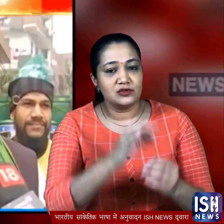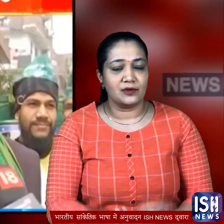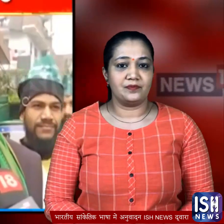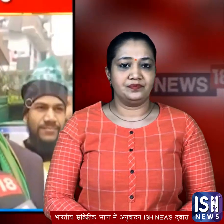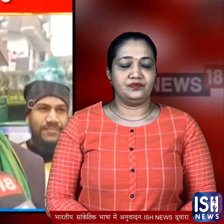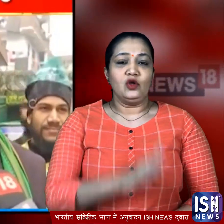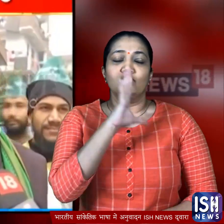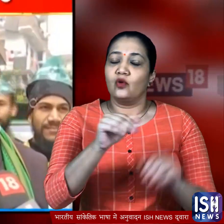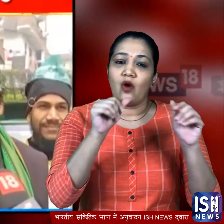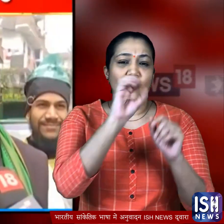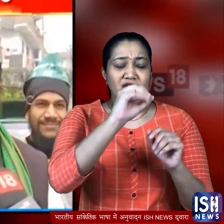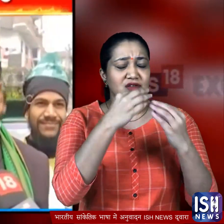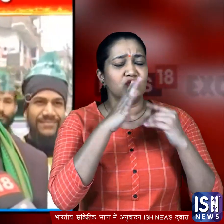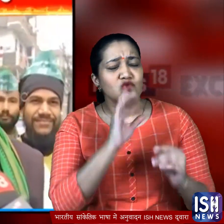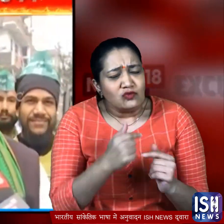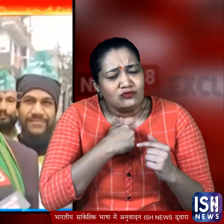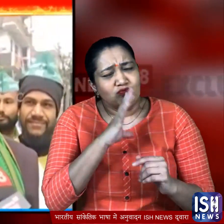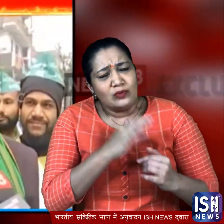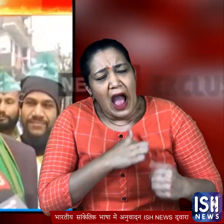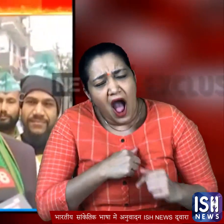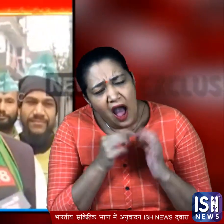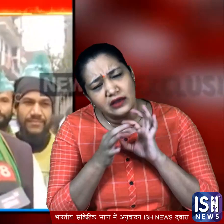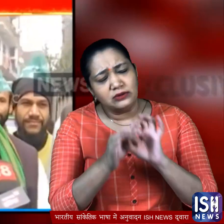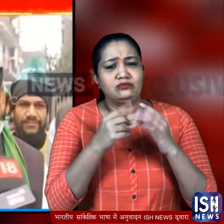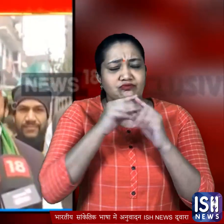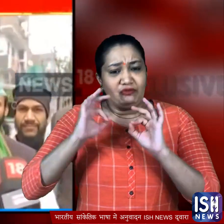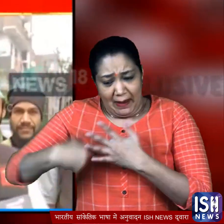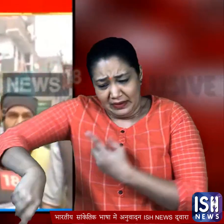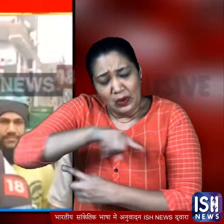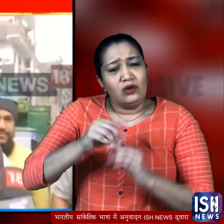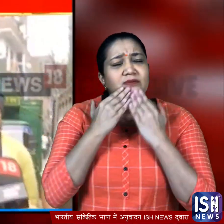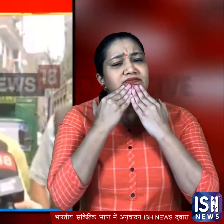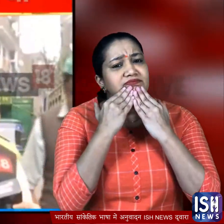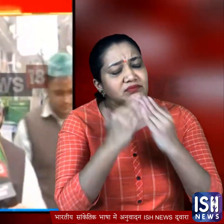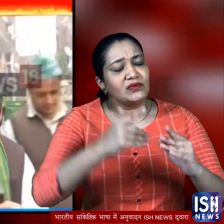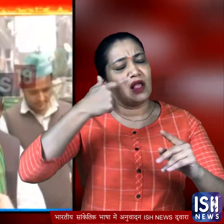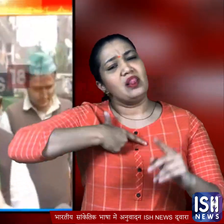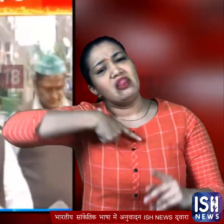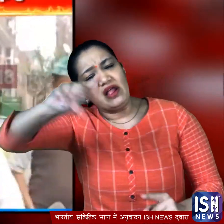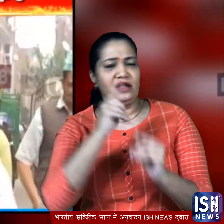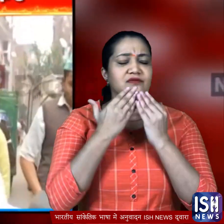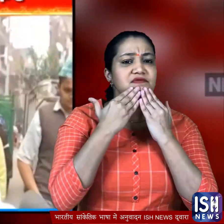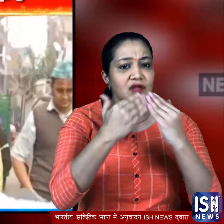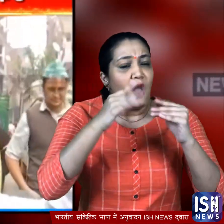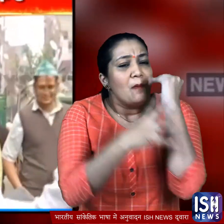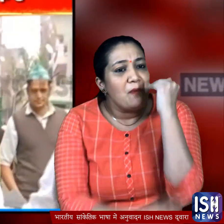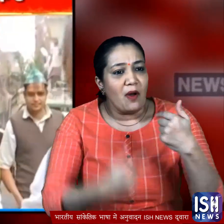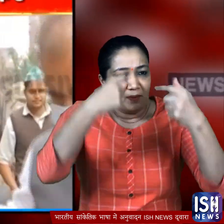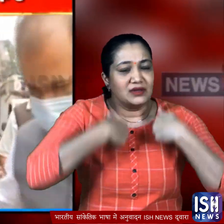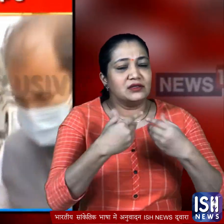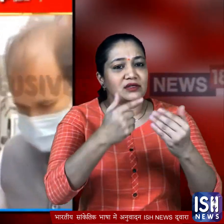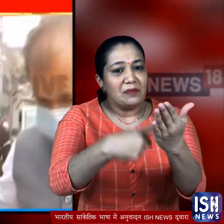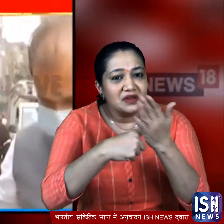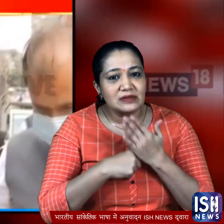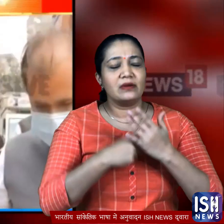आदरणीय ओवैसी साहब को दिल की गहराइयों से मैं, मेरा परिवार आजीवन उनका ऋणी रहेगा कि एक गरीब कार्यकर्ता को